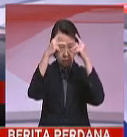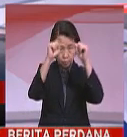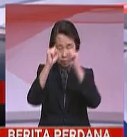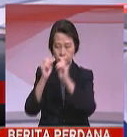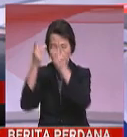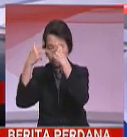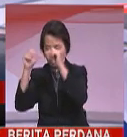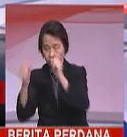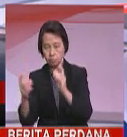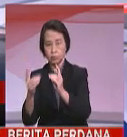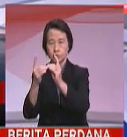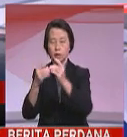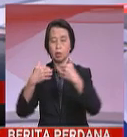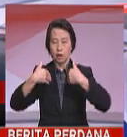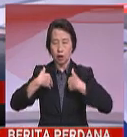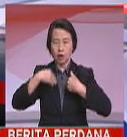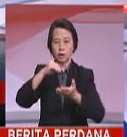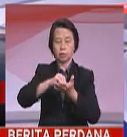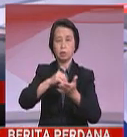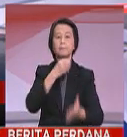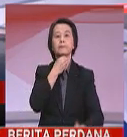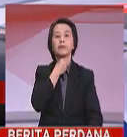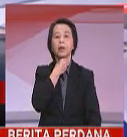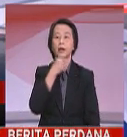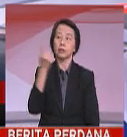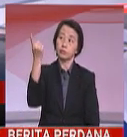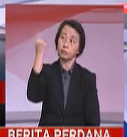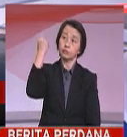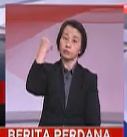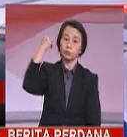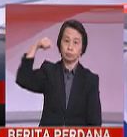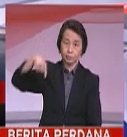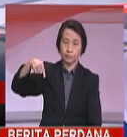parti terlibat yang berlangsung di Perak baru-baru ini.